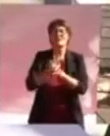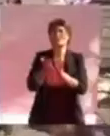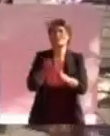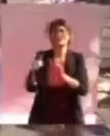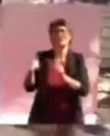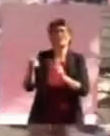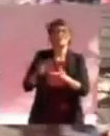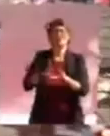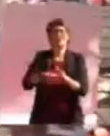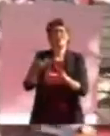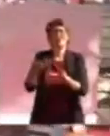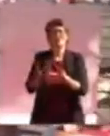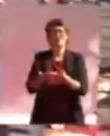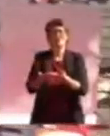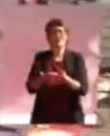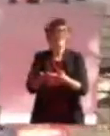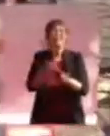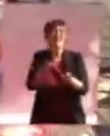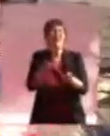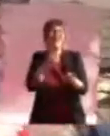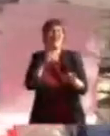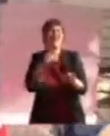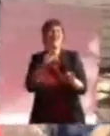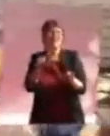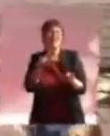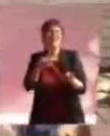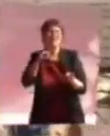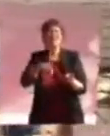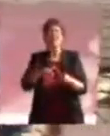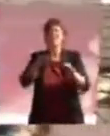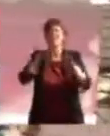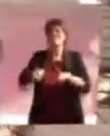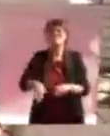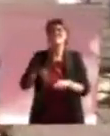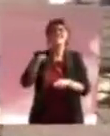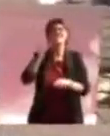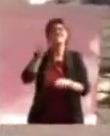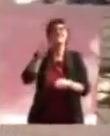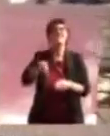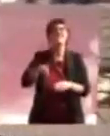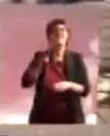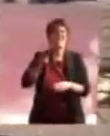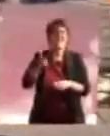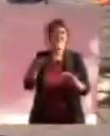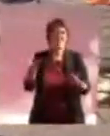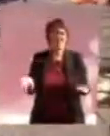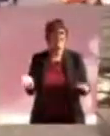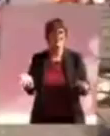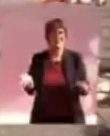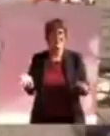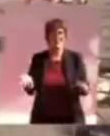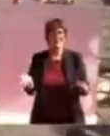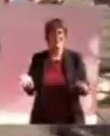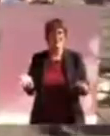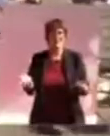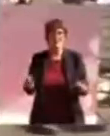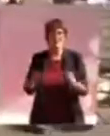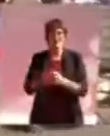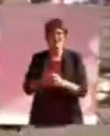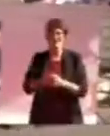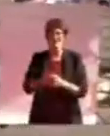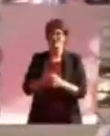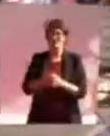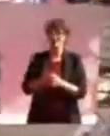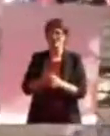siamo fermi al 2004 meno 94 ma è anche vero che ci sono il